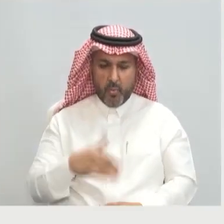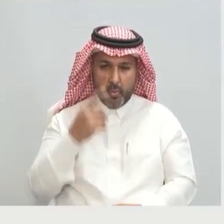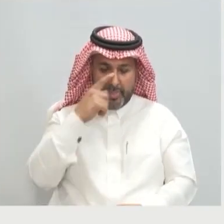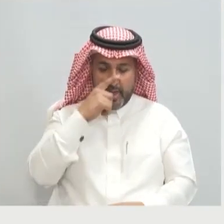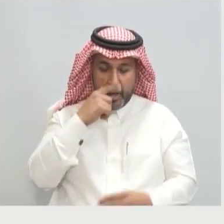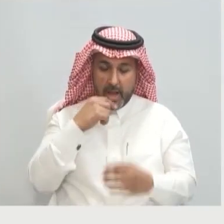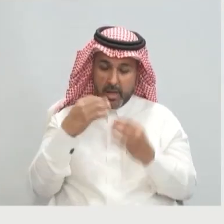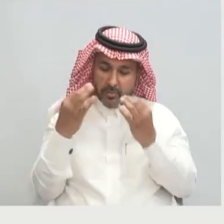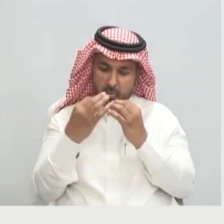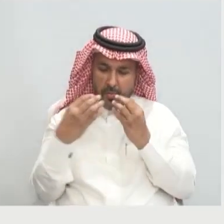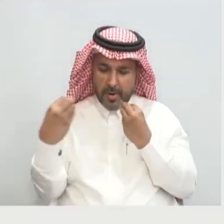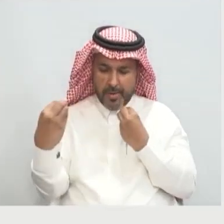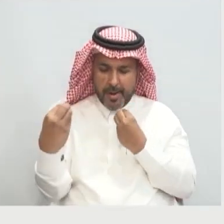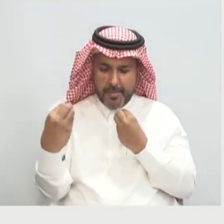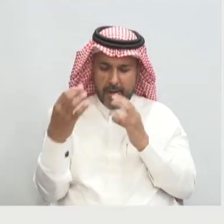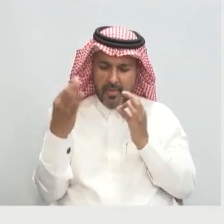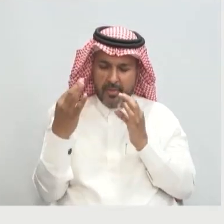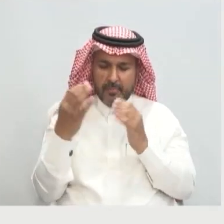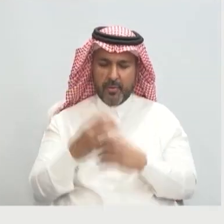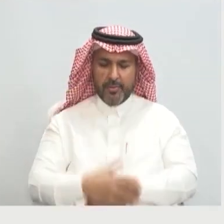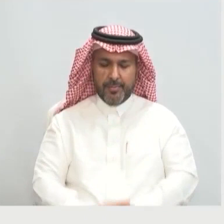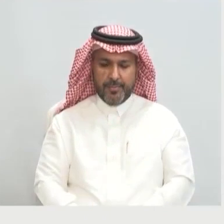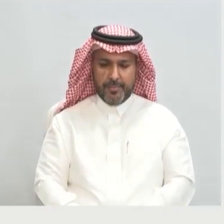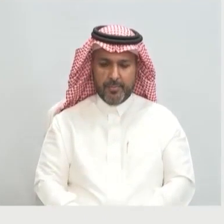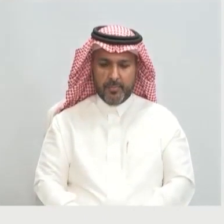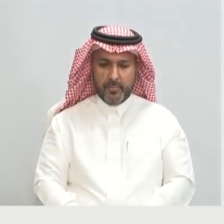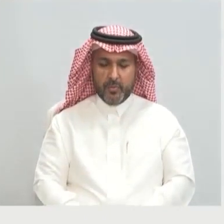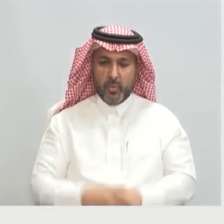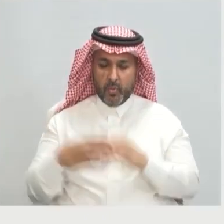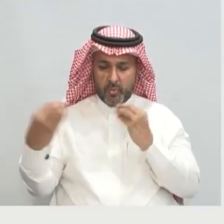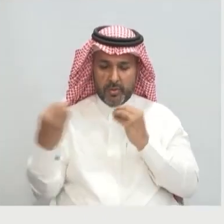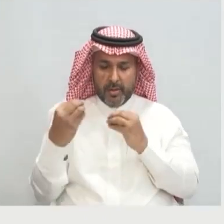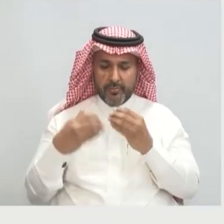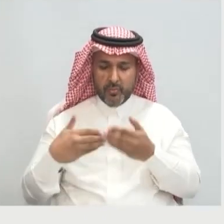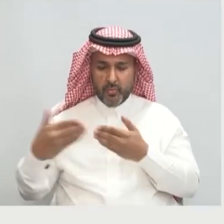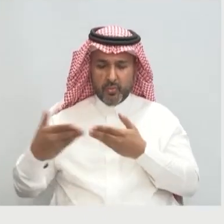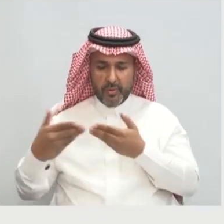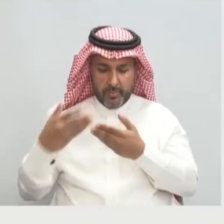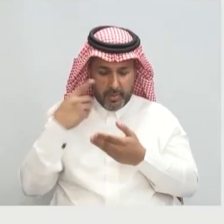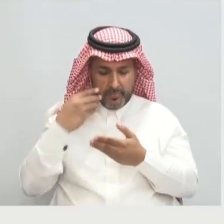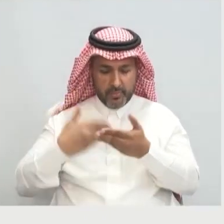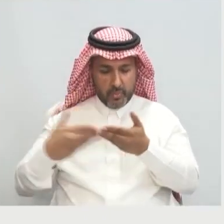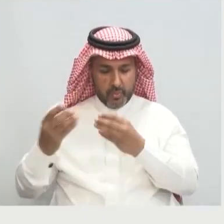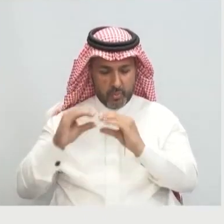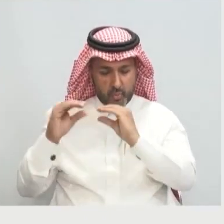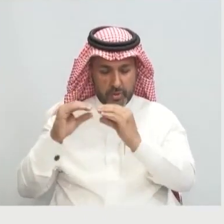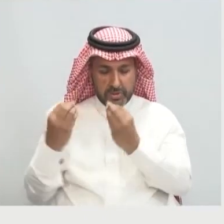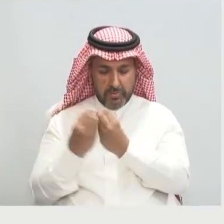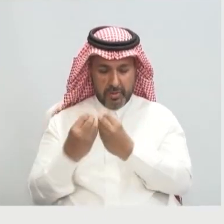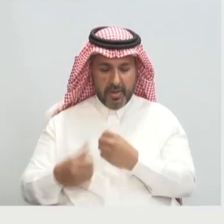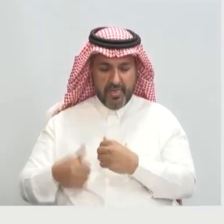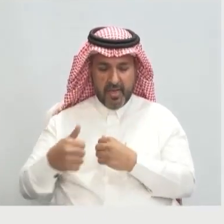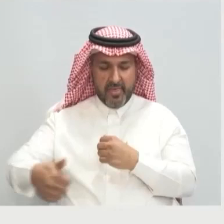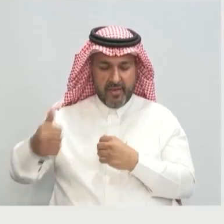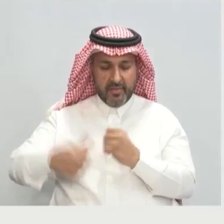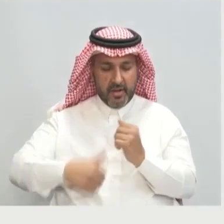للطرفين واجعلها اتصال ثنائي الاتجاه ولا تكون فقط تحصل المعلومه والطرف الاخر لن تكون مفيده له وبالتالي لن تحصل على فائده